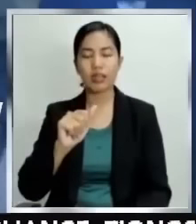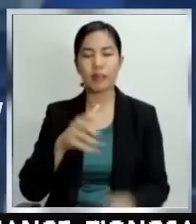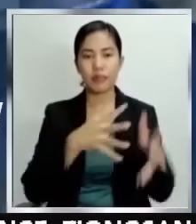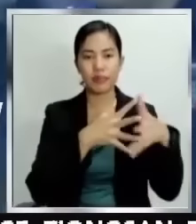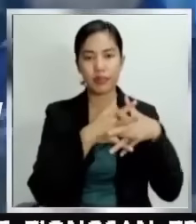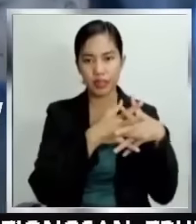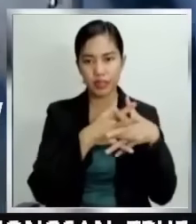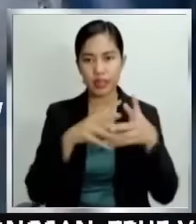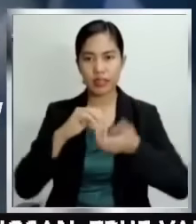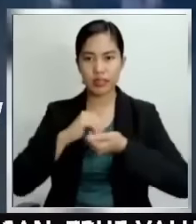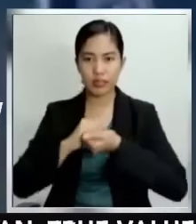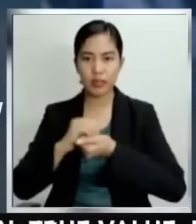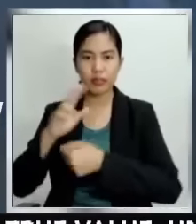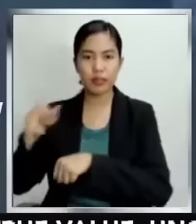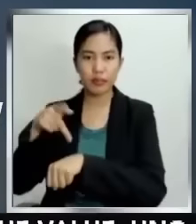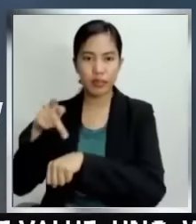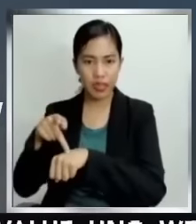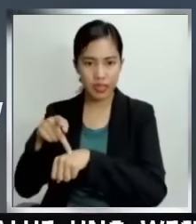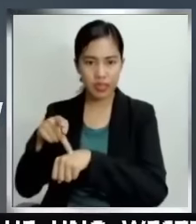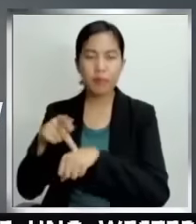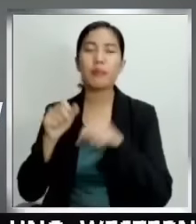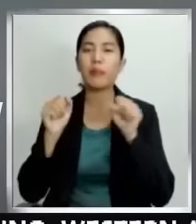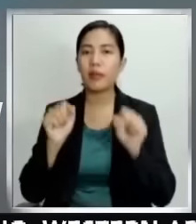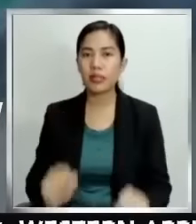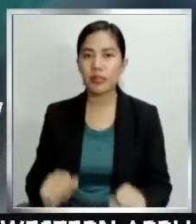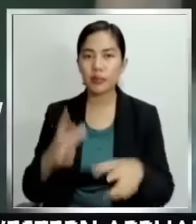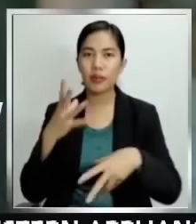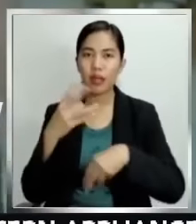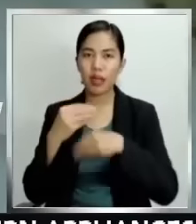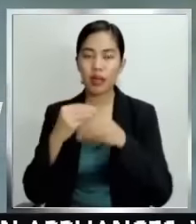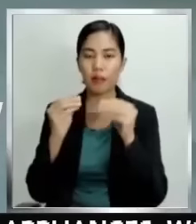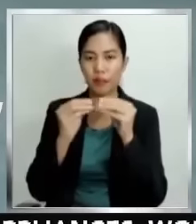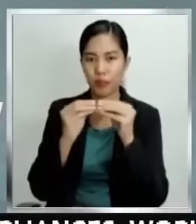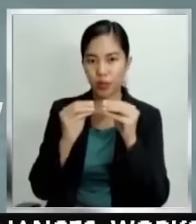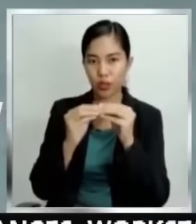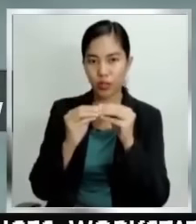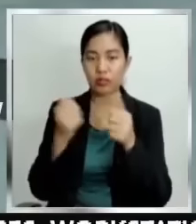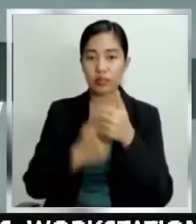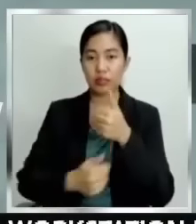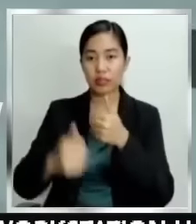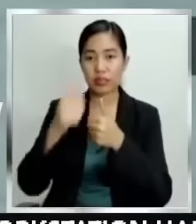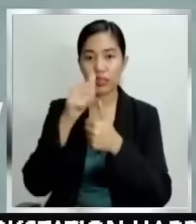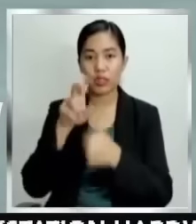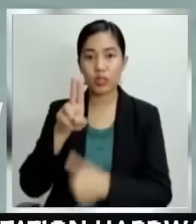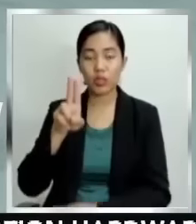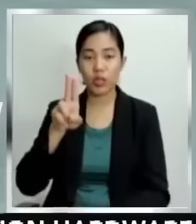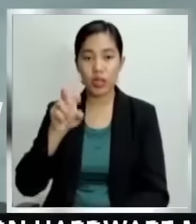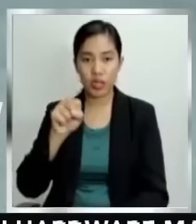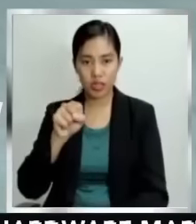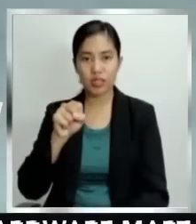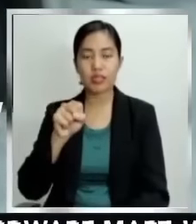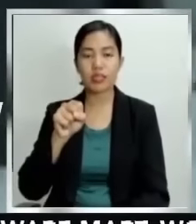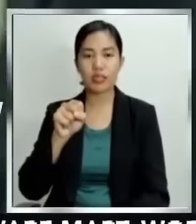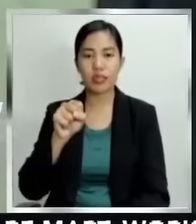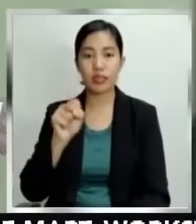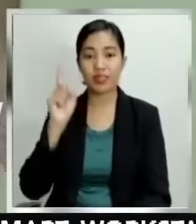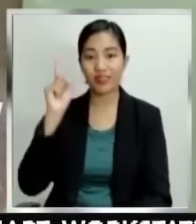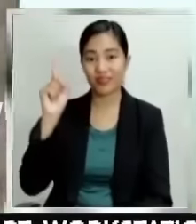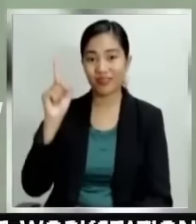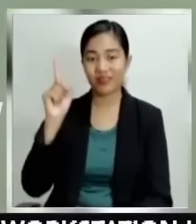maaari pa raw itong madagdagan ayon mismo sa commander ng United States Indo-Pacific Command. General Bronner and I may